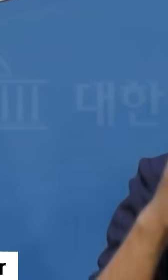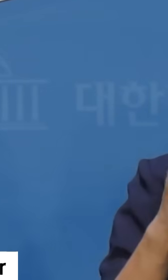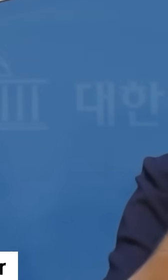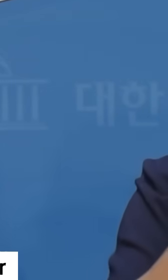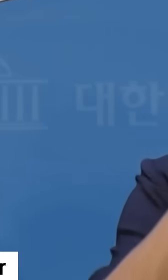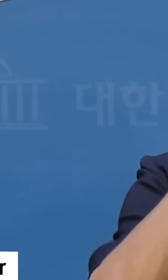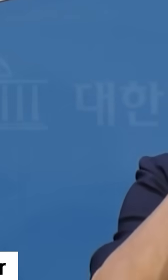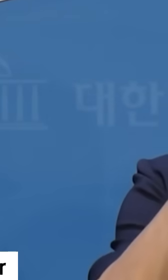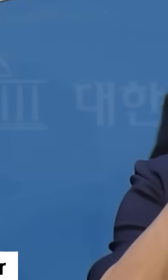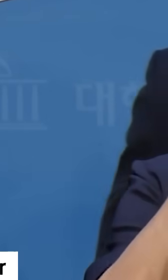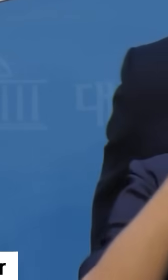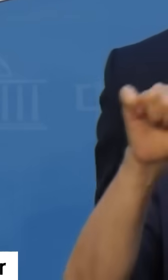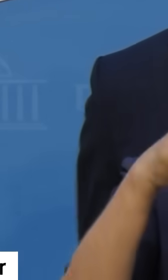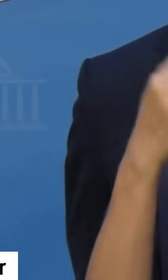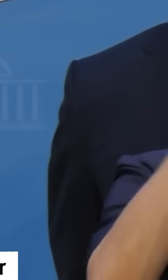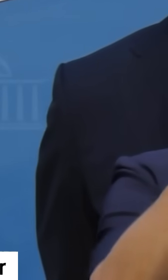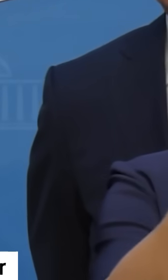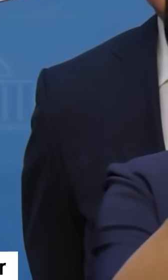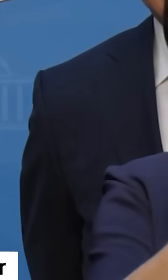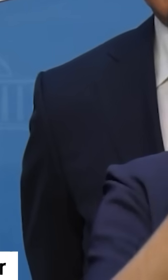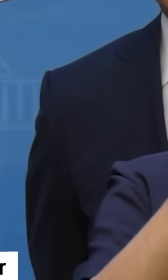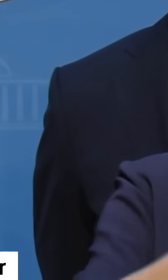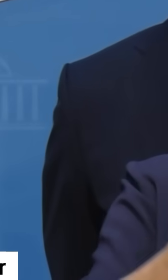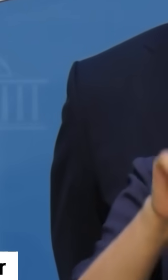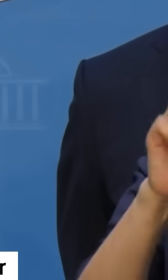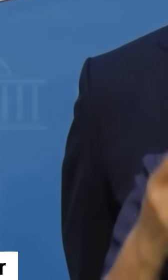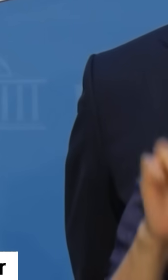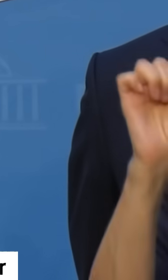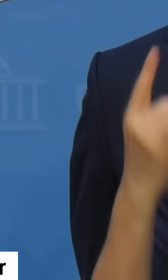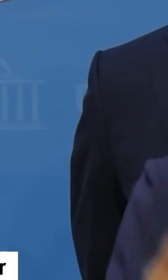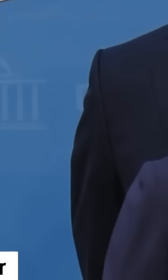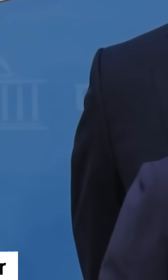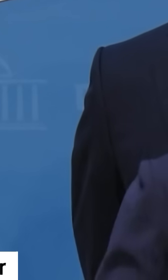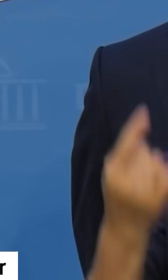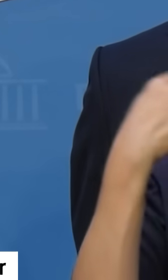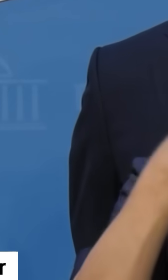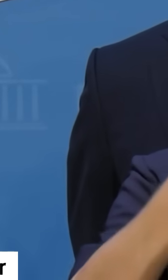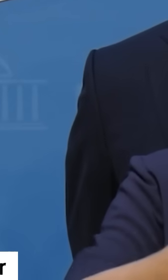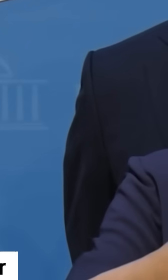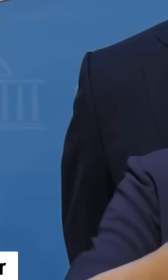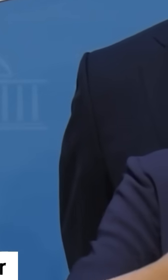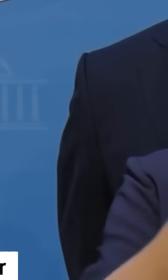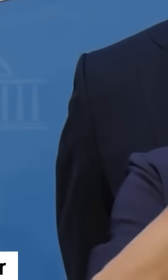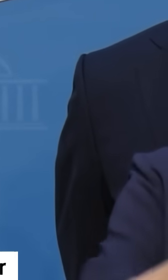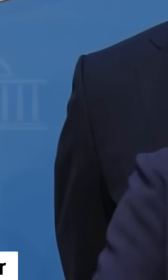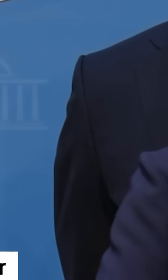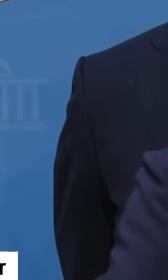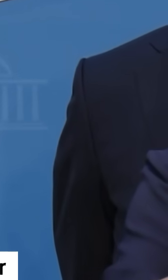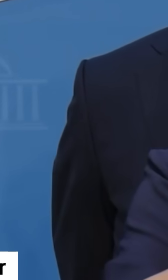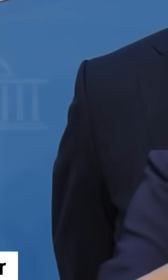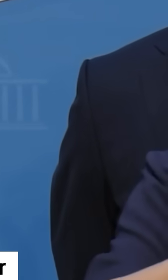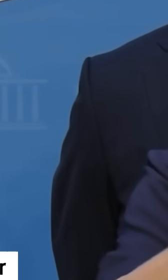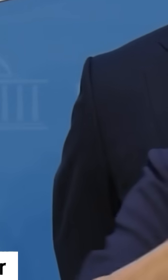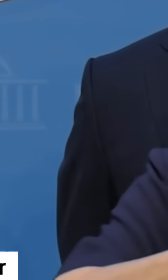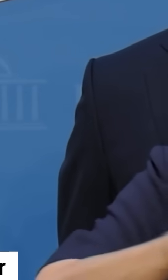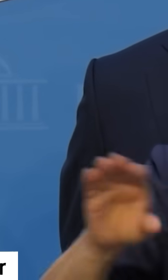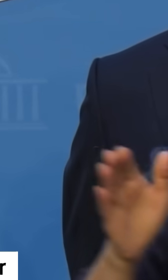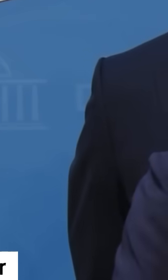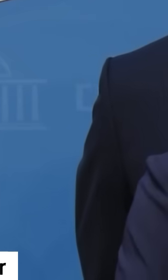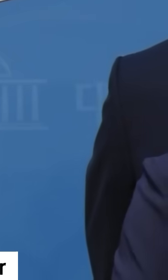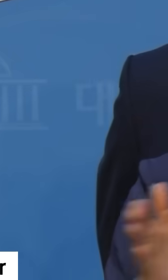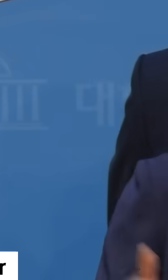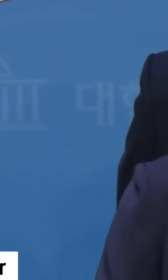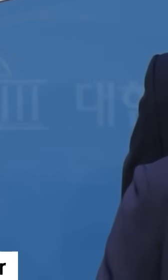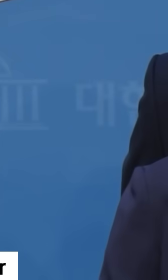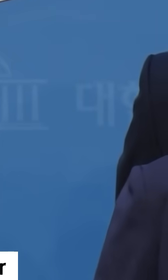한국외식업중앙의 정책국장 손무호입니다. 어제 결국 후쿠시마 처리수 방류가